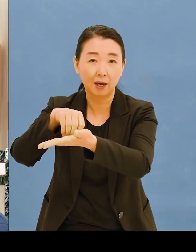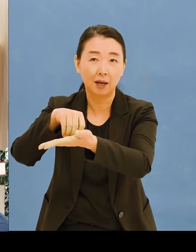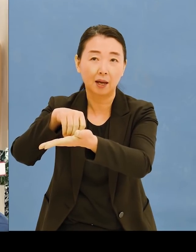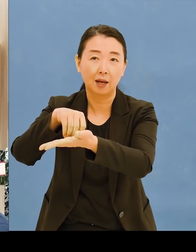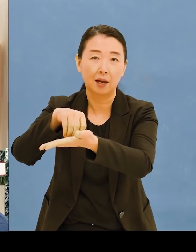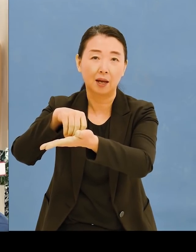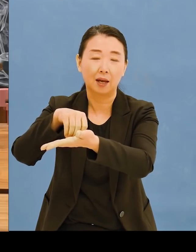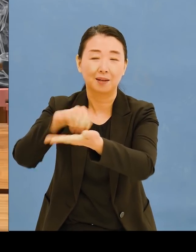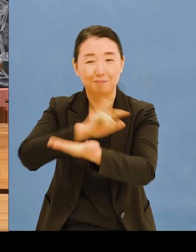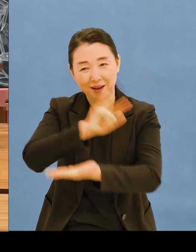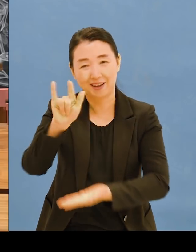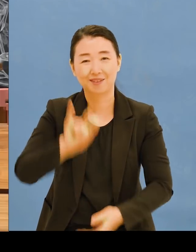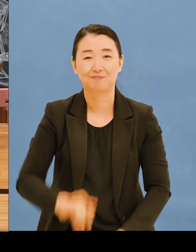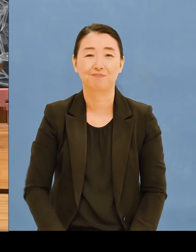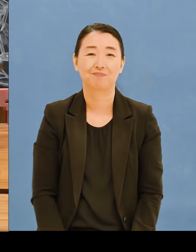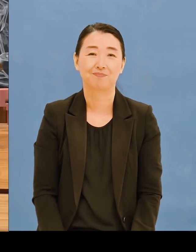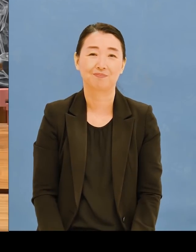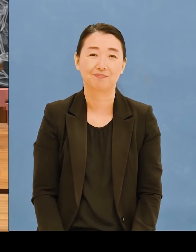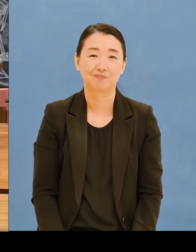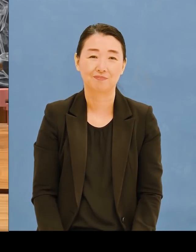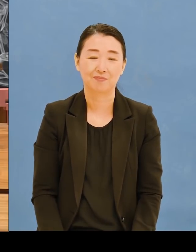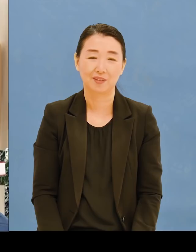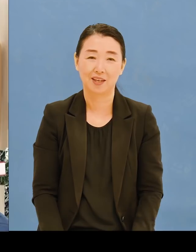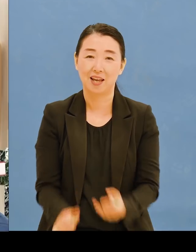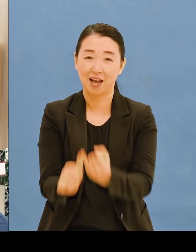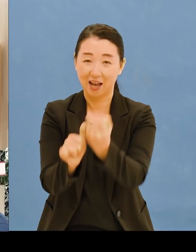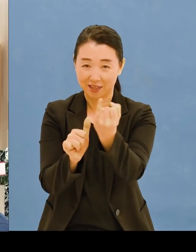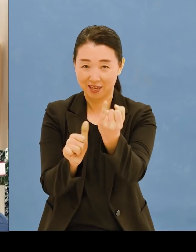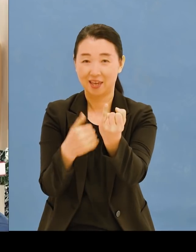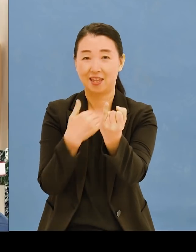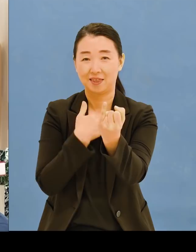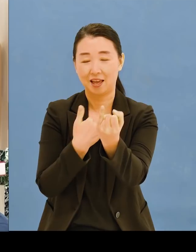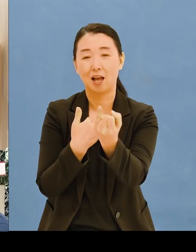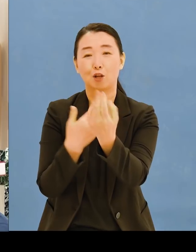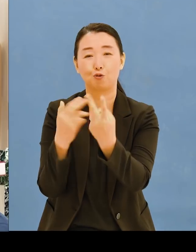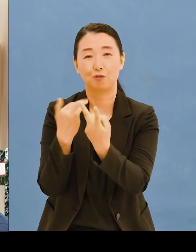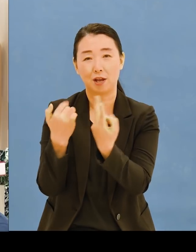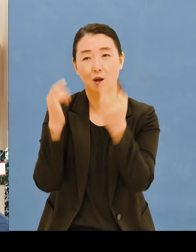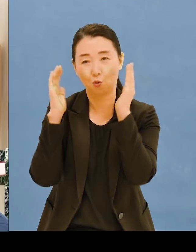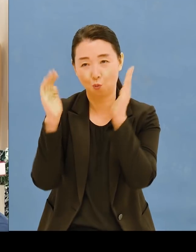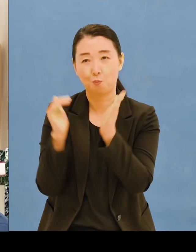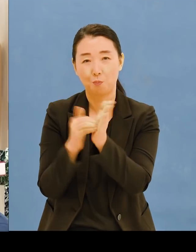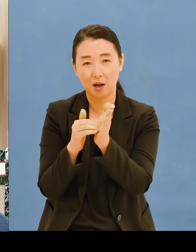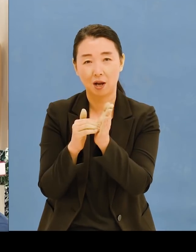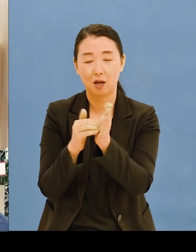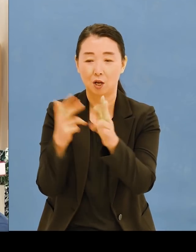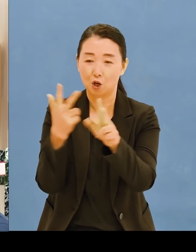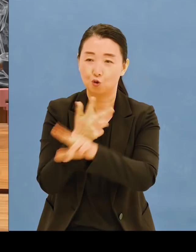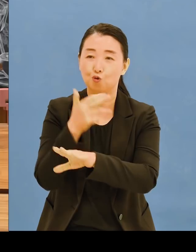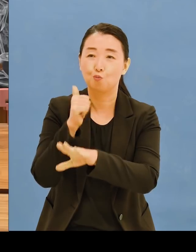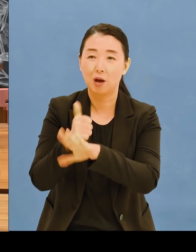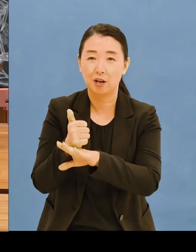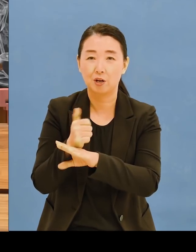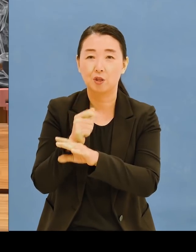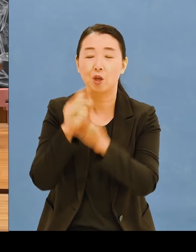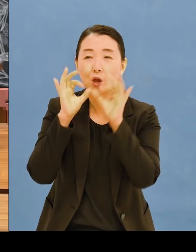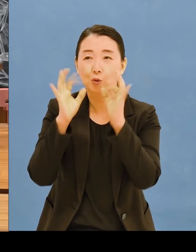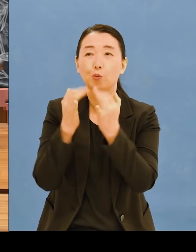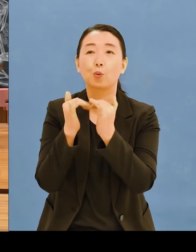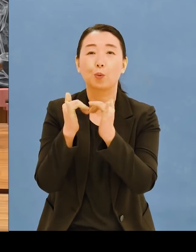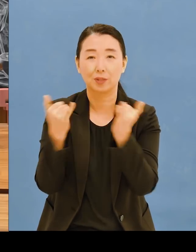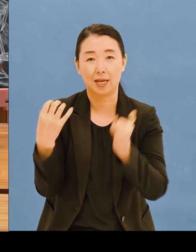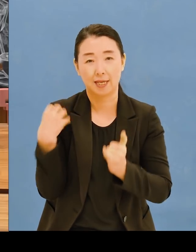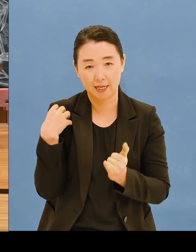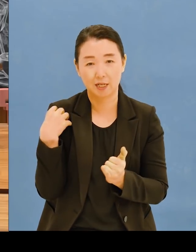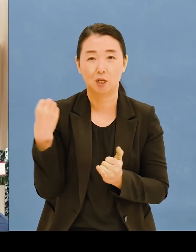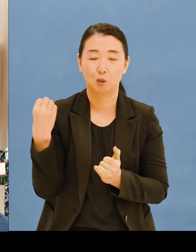이제 돌아왔어요. 돌아와서 아내도 공부하고 저도 공부하고 저희 둘 다 이제 주말에는 사역하고 일도 했어야 될 거 아니에요.